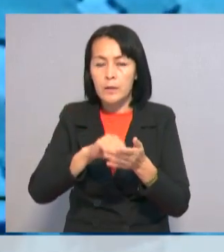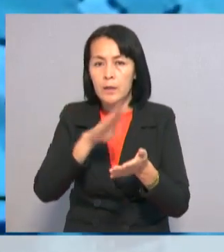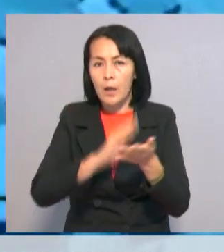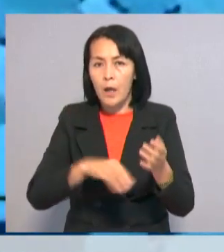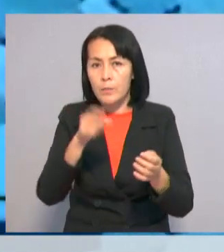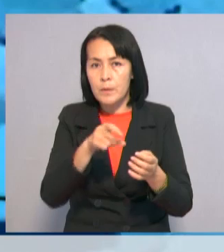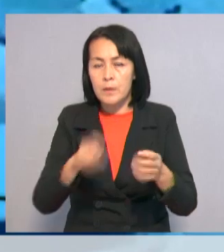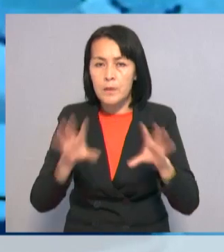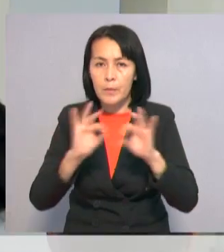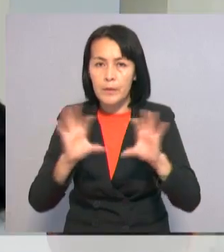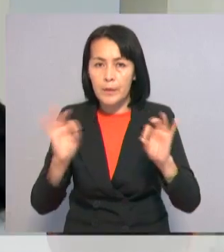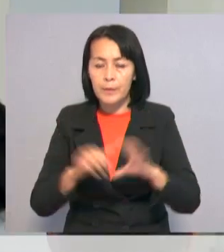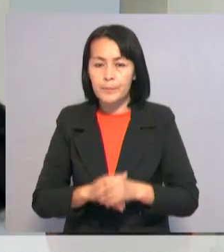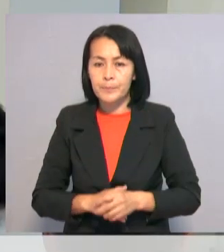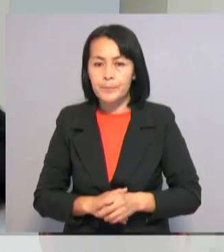әріптесім айтады.